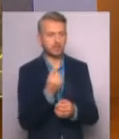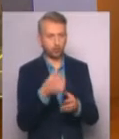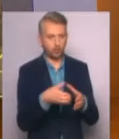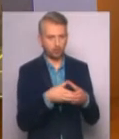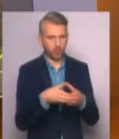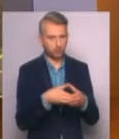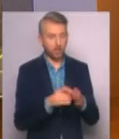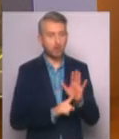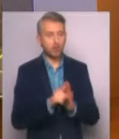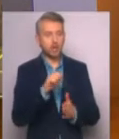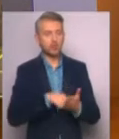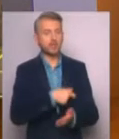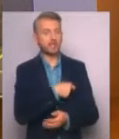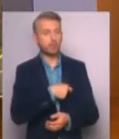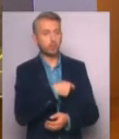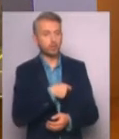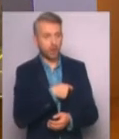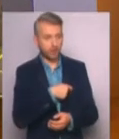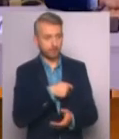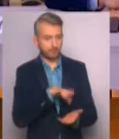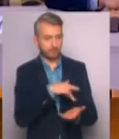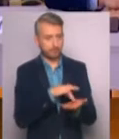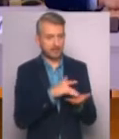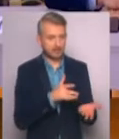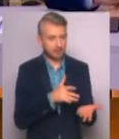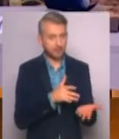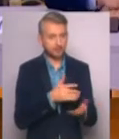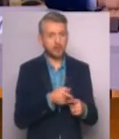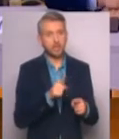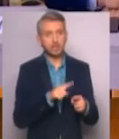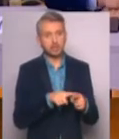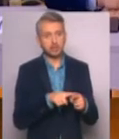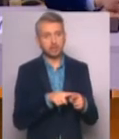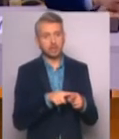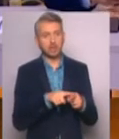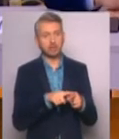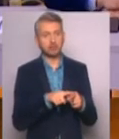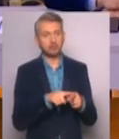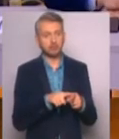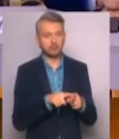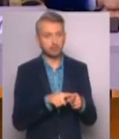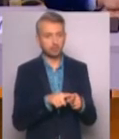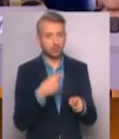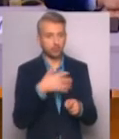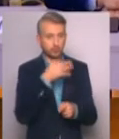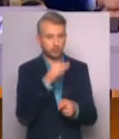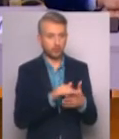Починаючи від депутатів, скажімо так, від міста, це згаданий в цій студії не один